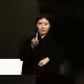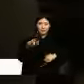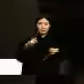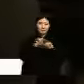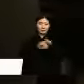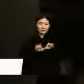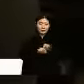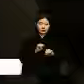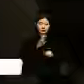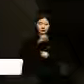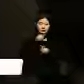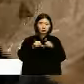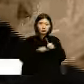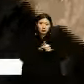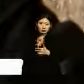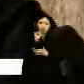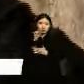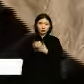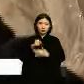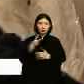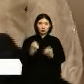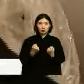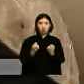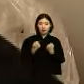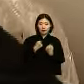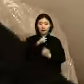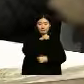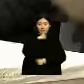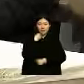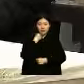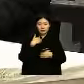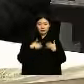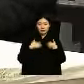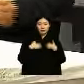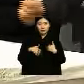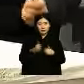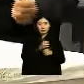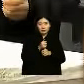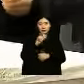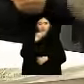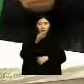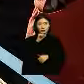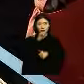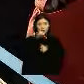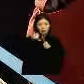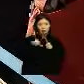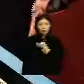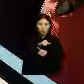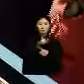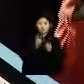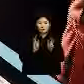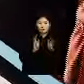농업의 성과를 보여줌과 동시에 건강과 맛, 재미를 잡을 수 있는 친환경